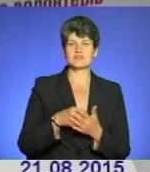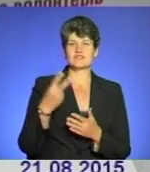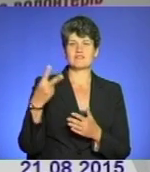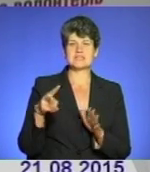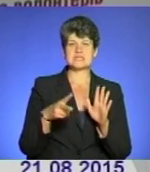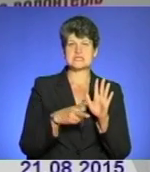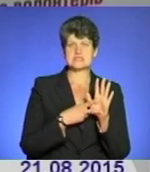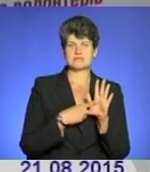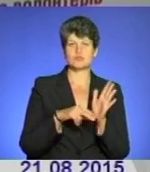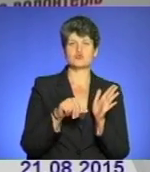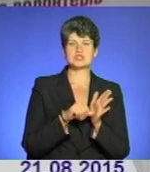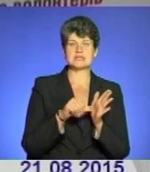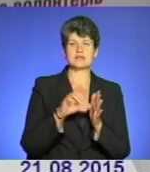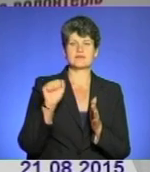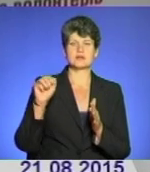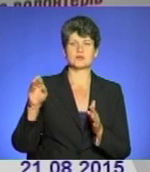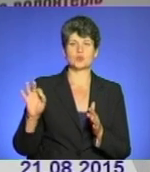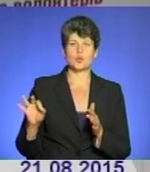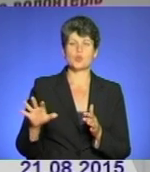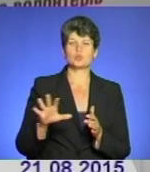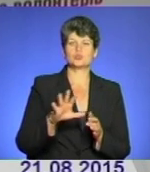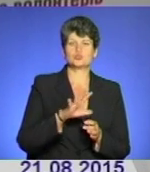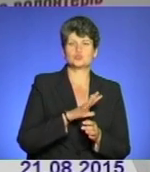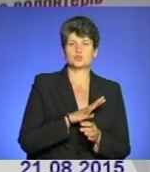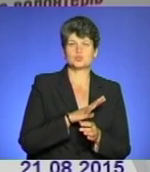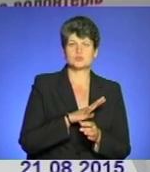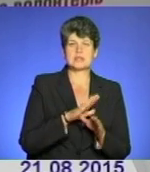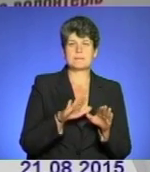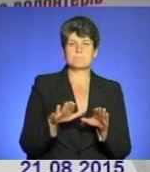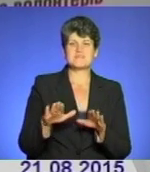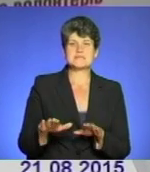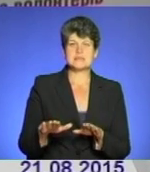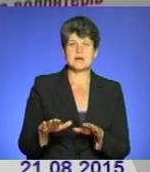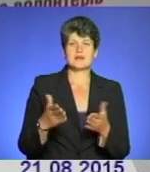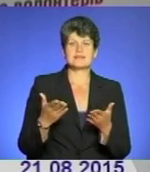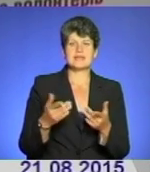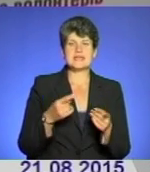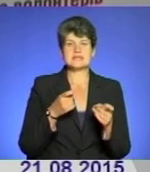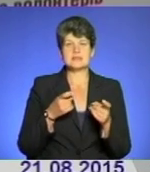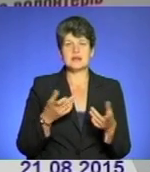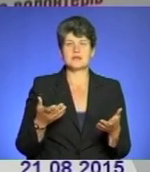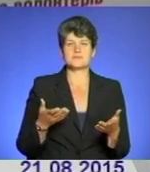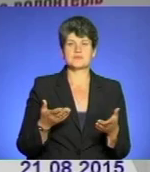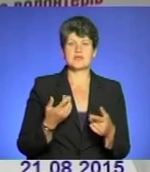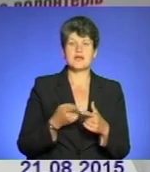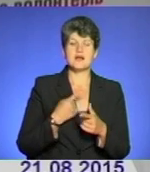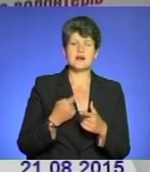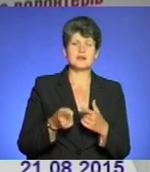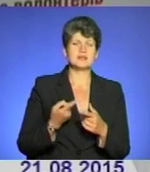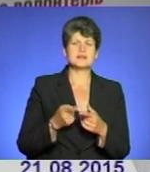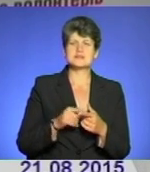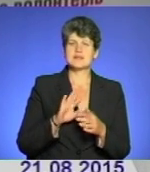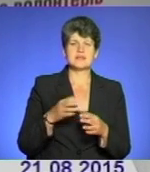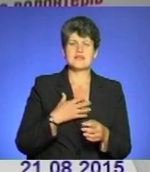27 учасників АТО, побували в таких місцях, де і обстрілюють, але це не